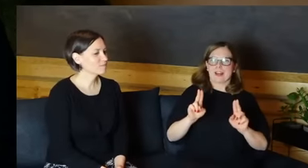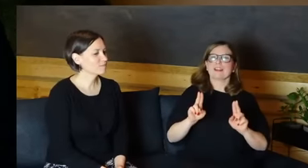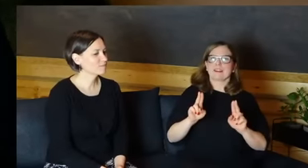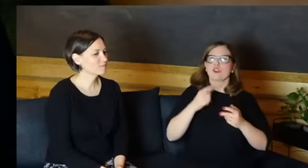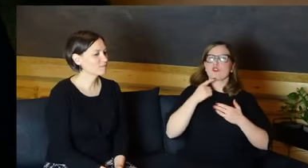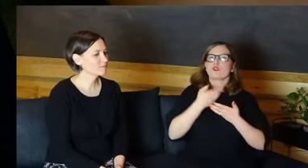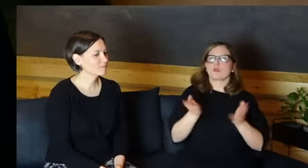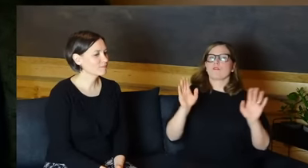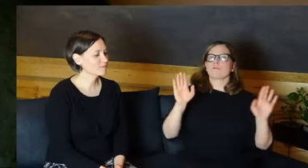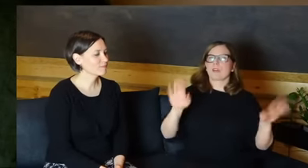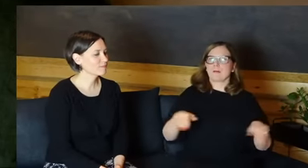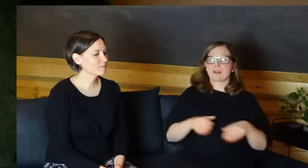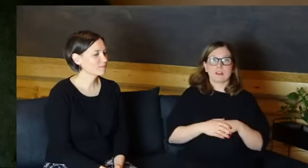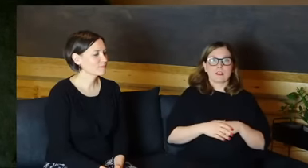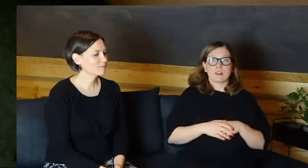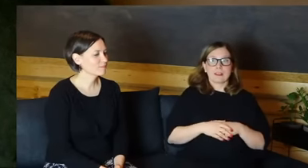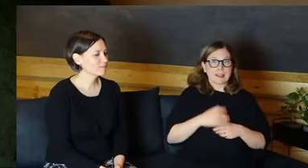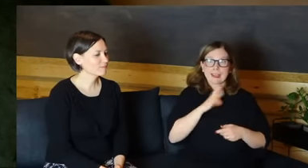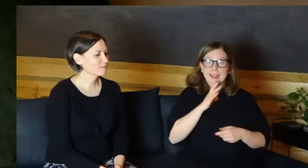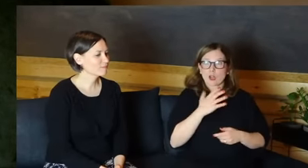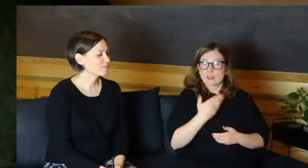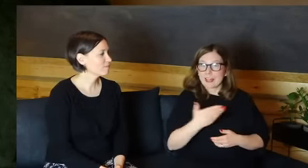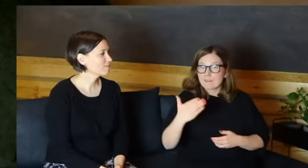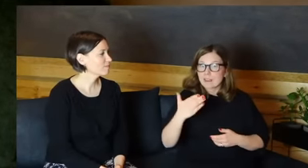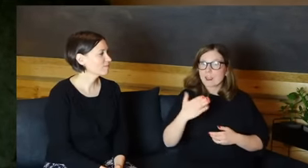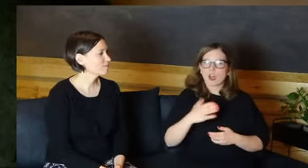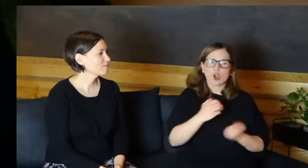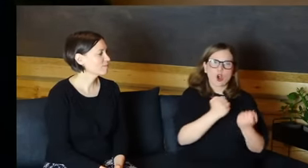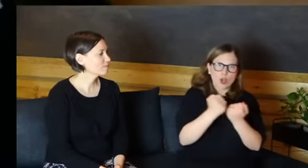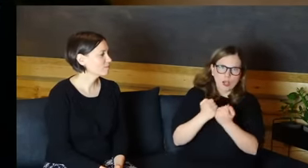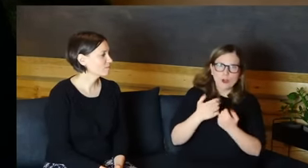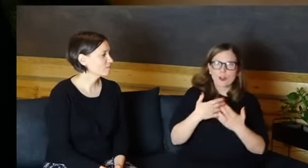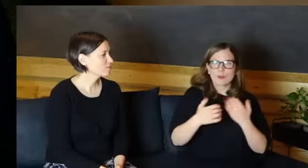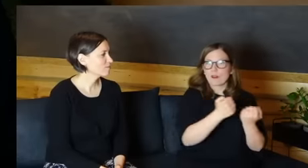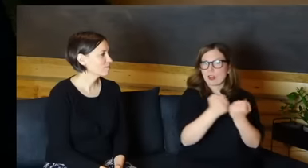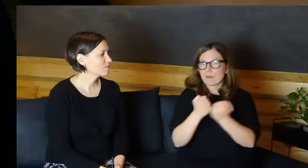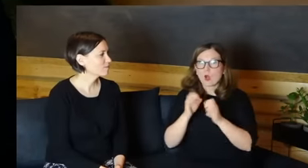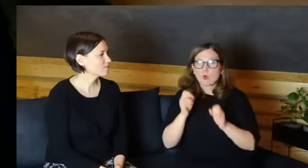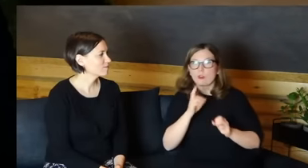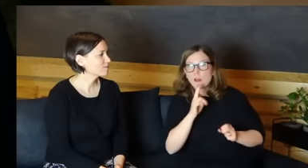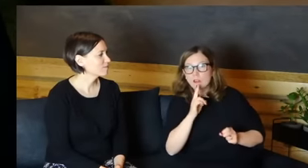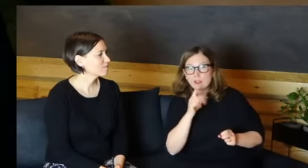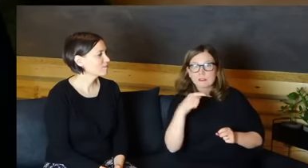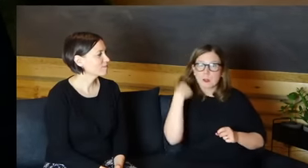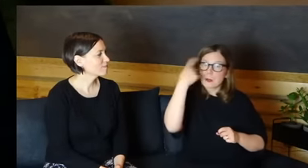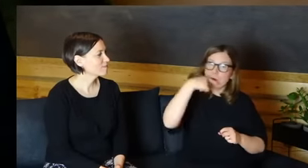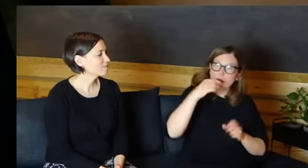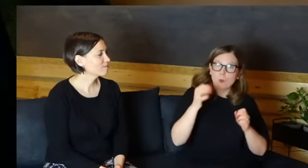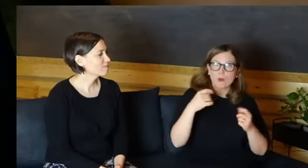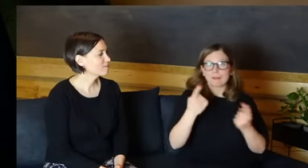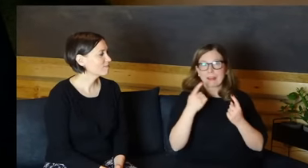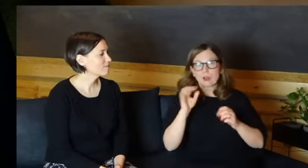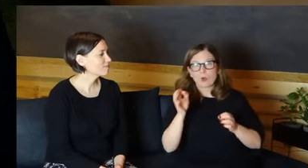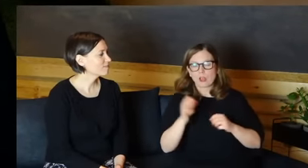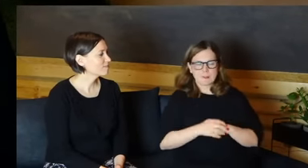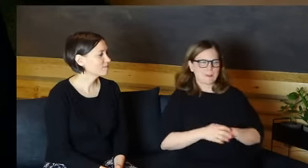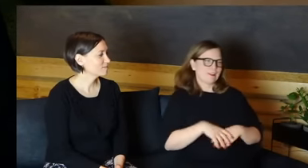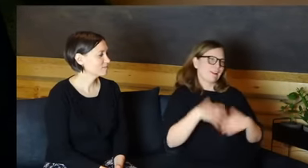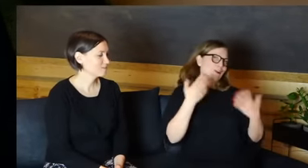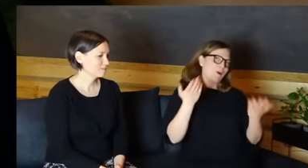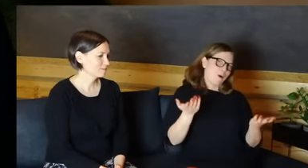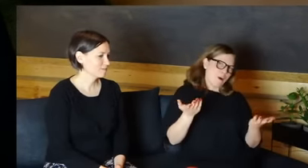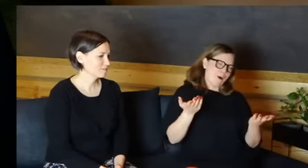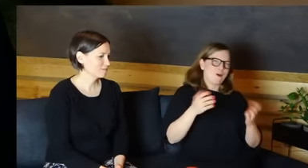terveiset perustavalaisille kaikille kollegoille ja työkaverille. Miltä se maailma näyttää Naantalista? No mitä? Mitäs tässä? Oikein